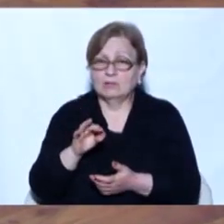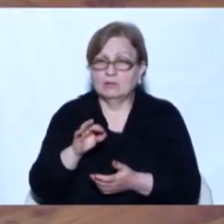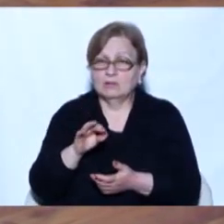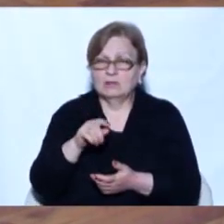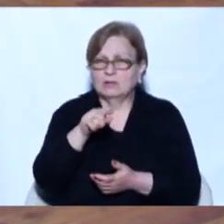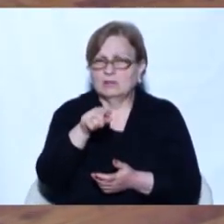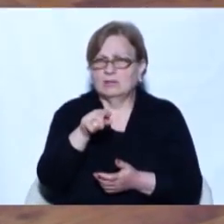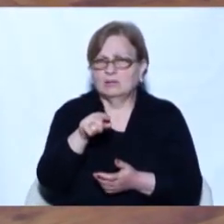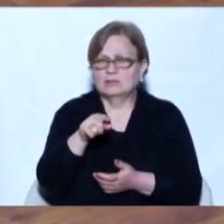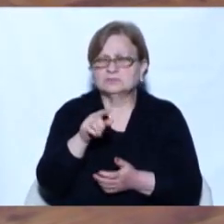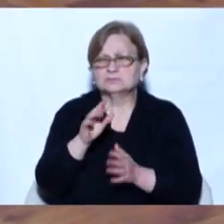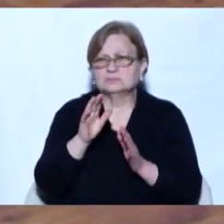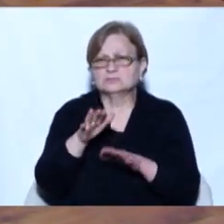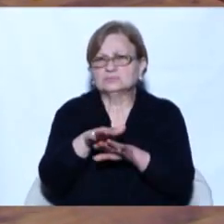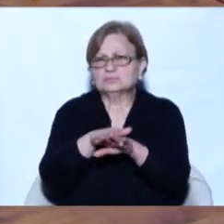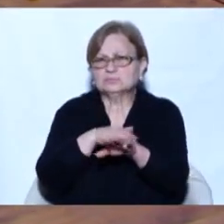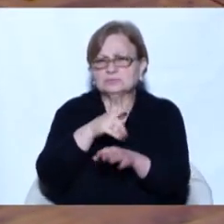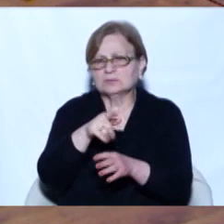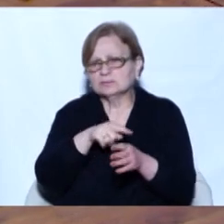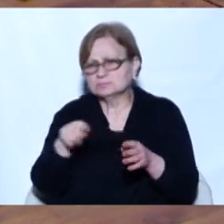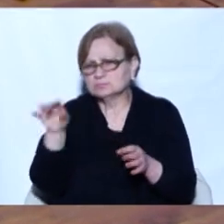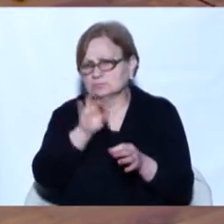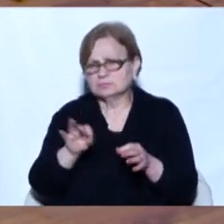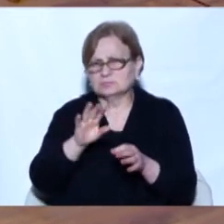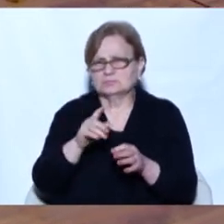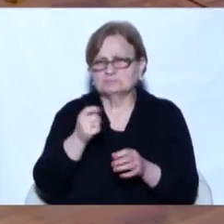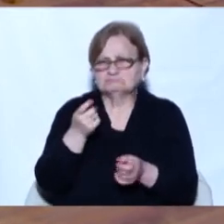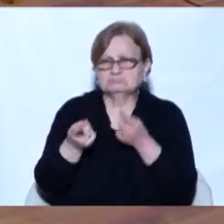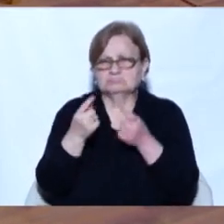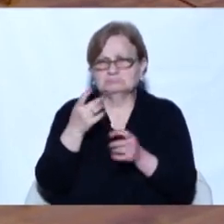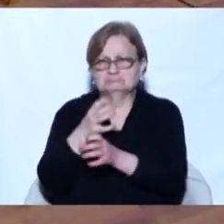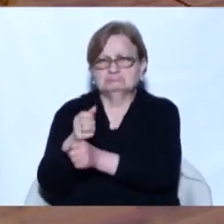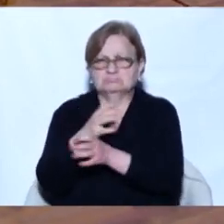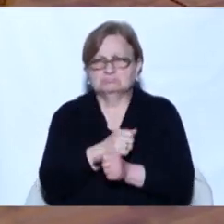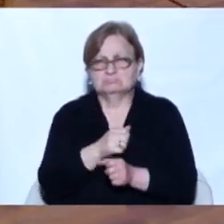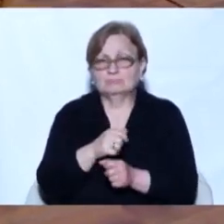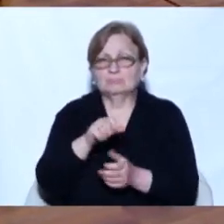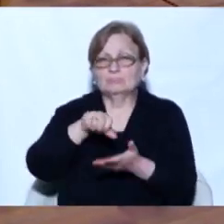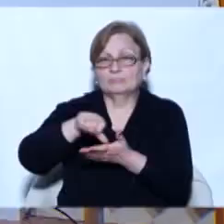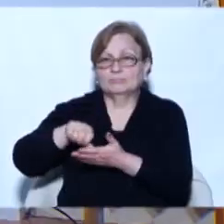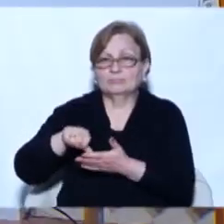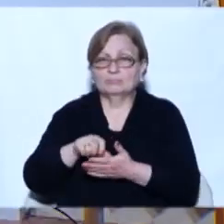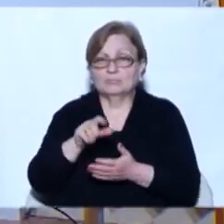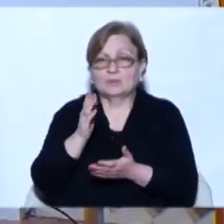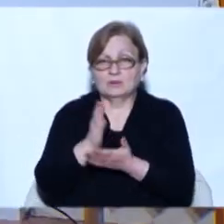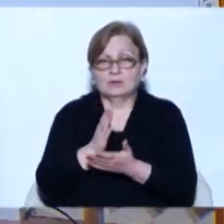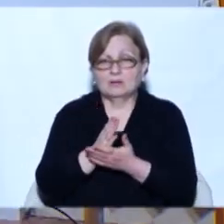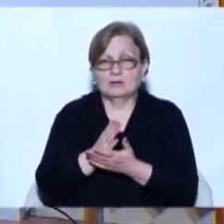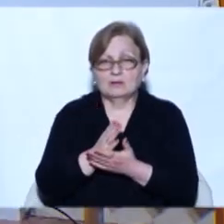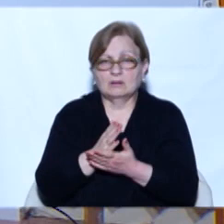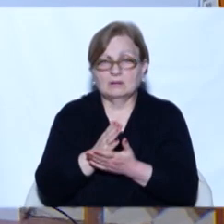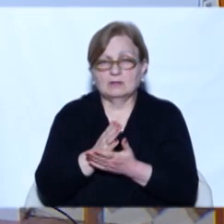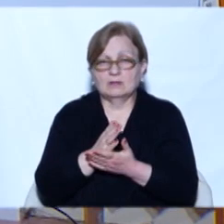სულ რამდენჯერმე ჩნდება ნაწარმოებში. მოქმედი პერსონაჟები არიან